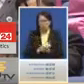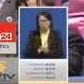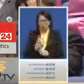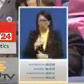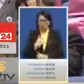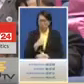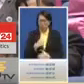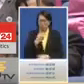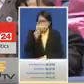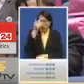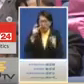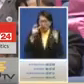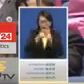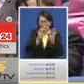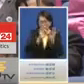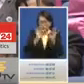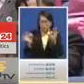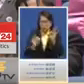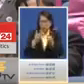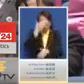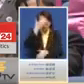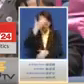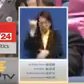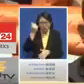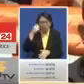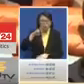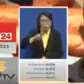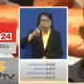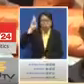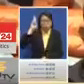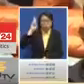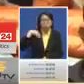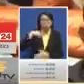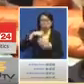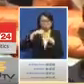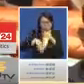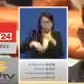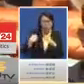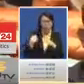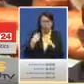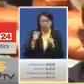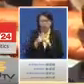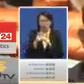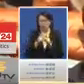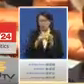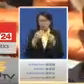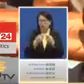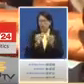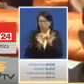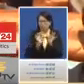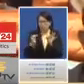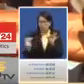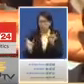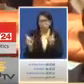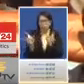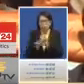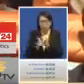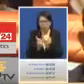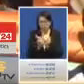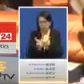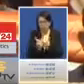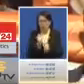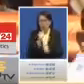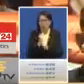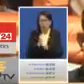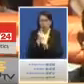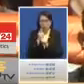ได้นะจะลืมได้ยังไงอ่ะไอ้ปฏิญาณถวายสัตย์มันก็ไม่เยอะนะคำสุดท้ายนี่ทำลงไว้และปฏิบั